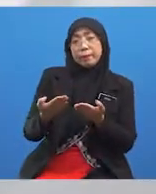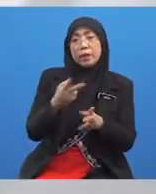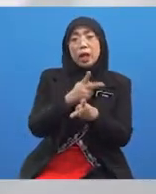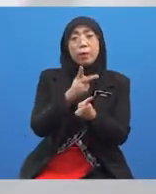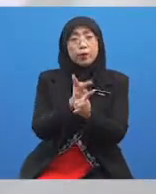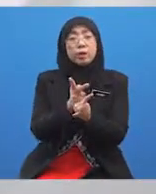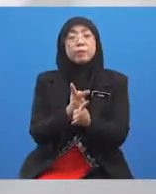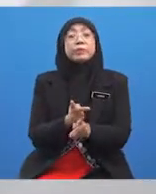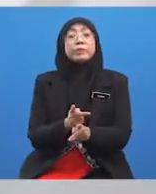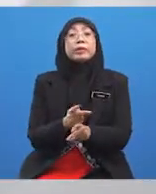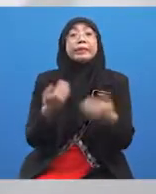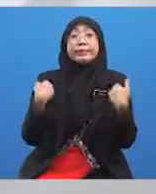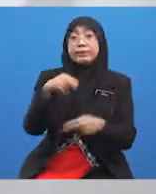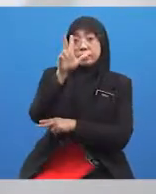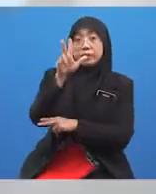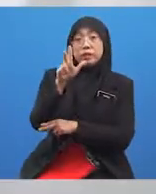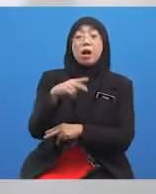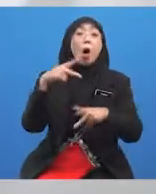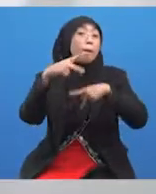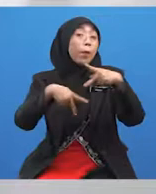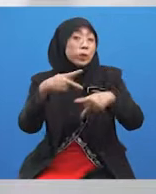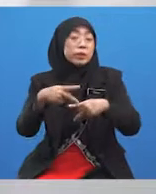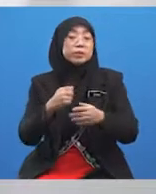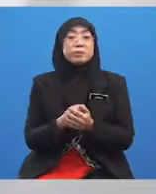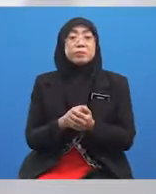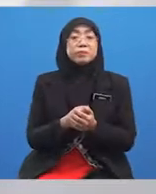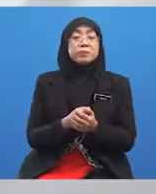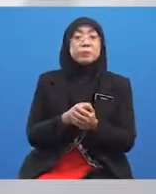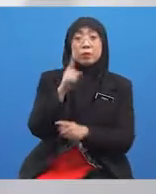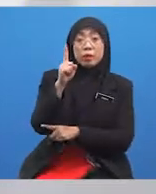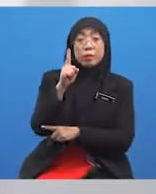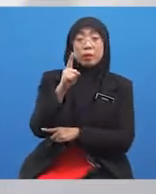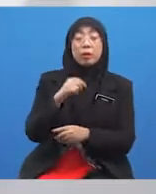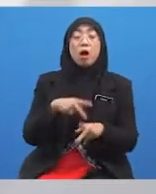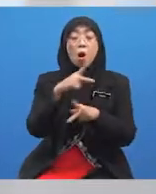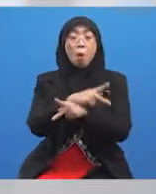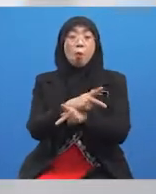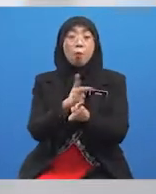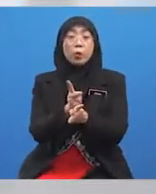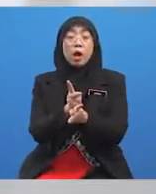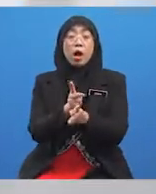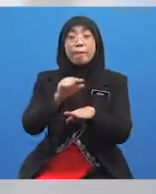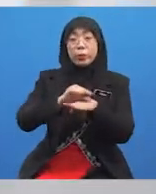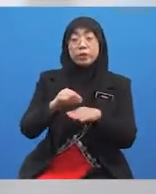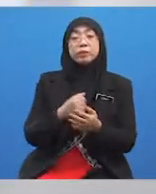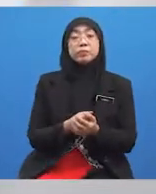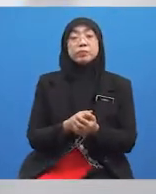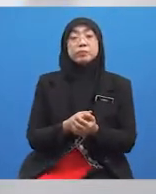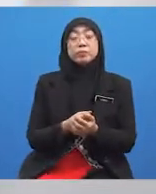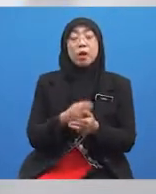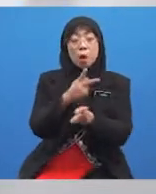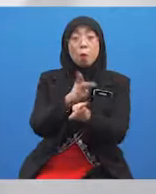jenis proses pembelian produk iaitu proses pembelian produk pengguna, proses pembelian produk